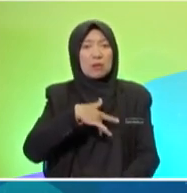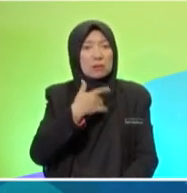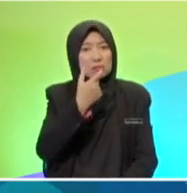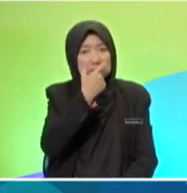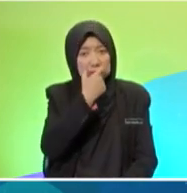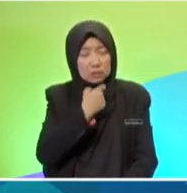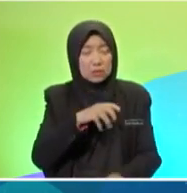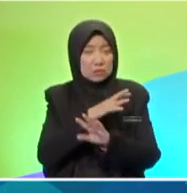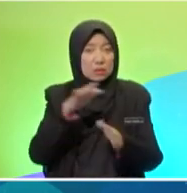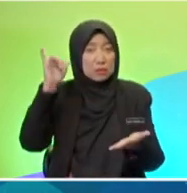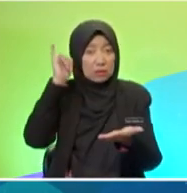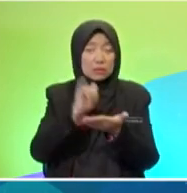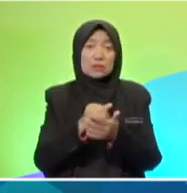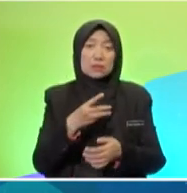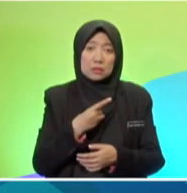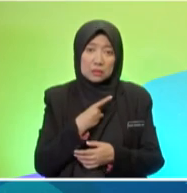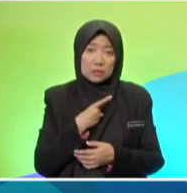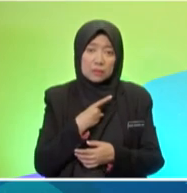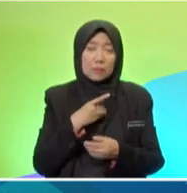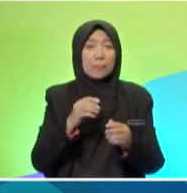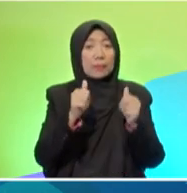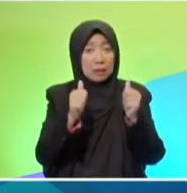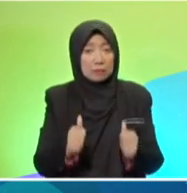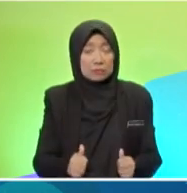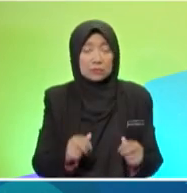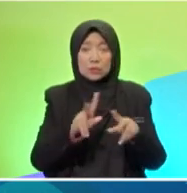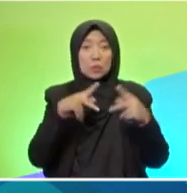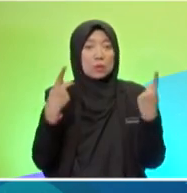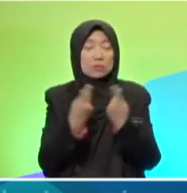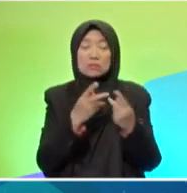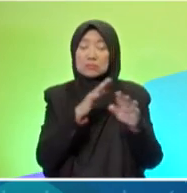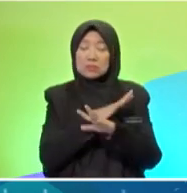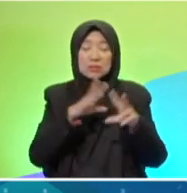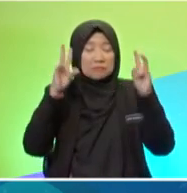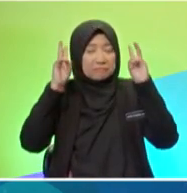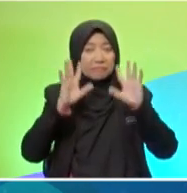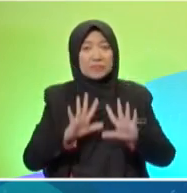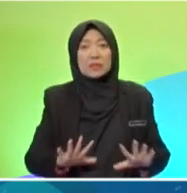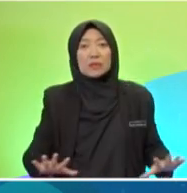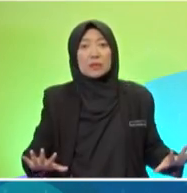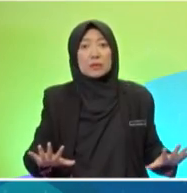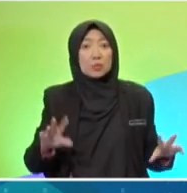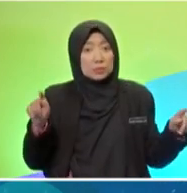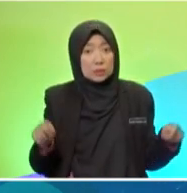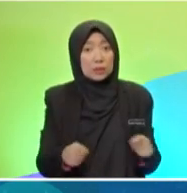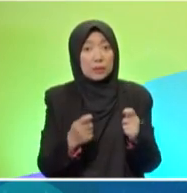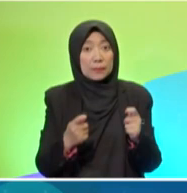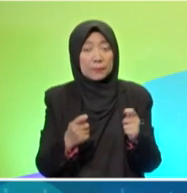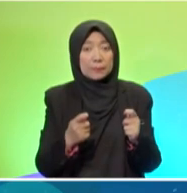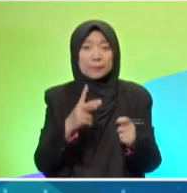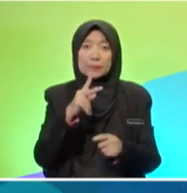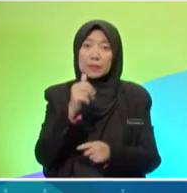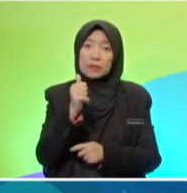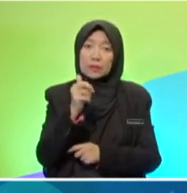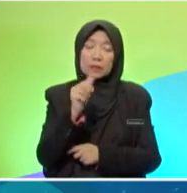tidak yakin diri manakala adik keluarganya berasa tidak tenang tindakan yang perlu diambil ialah karena belum